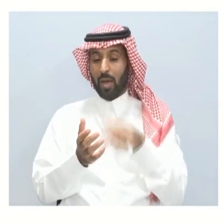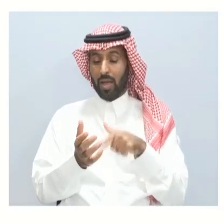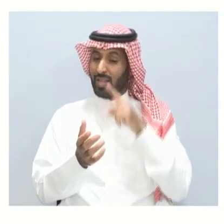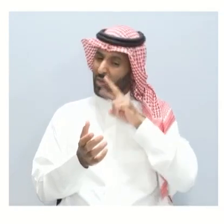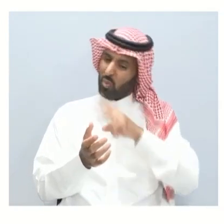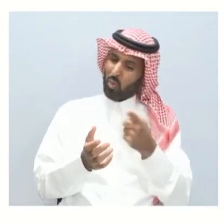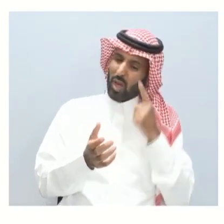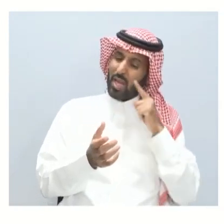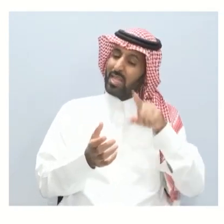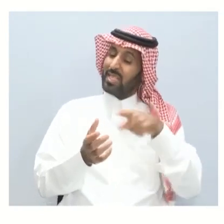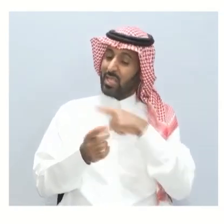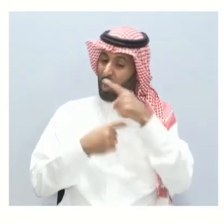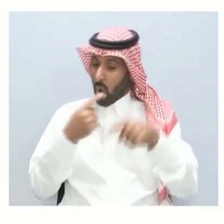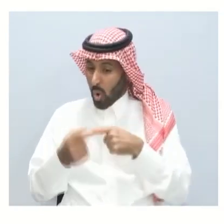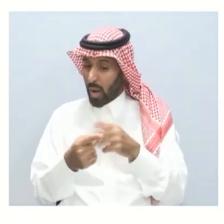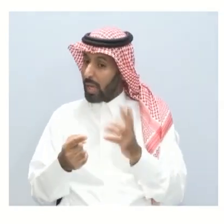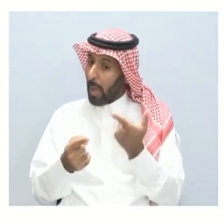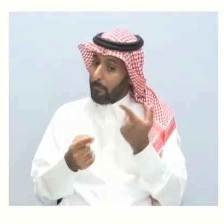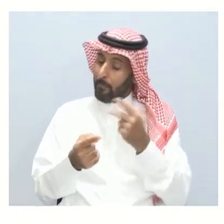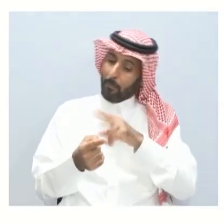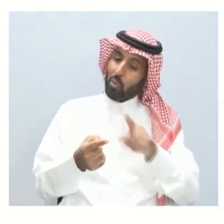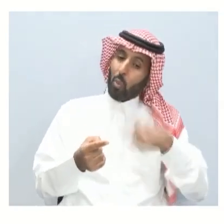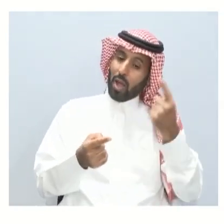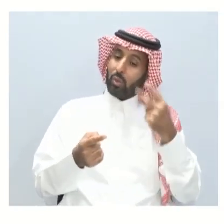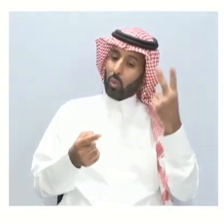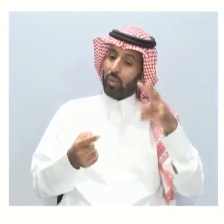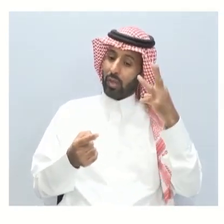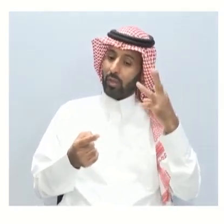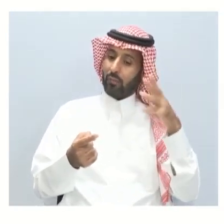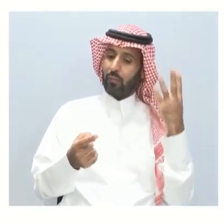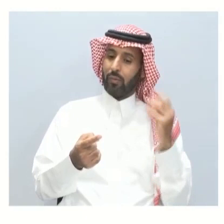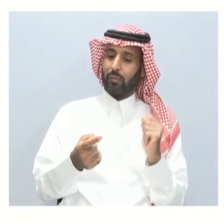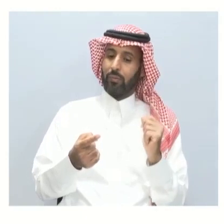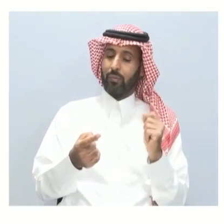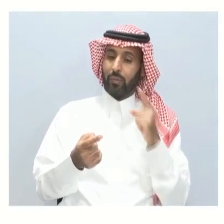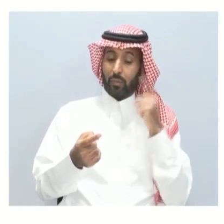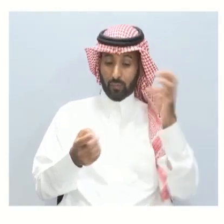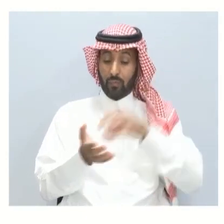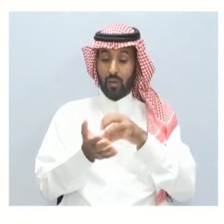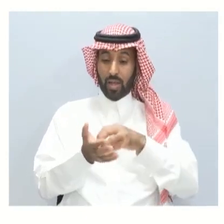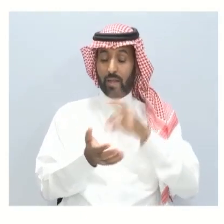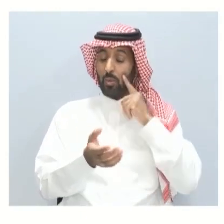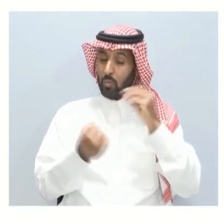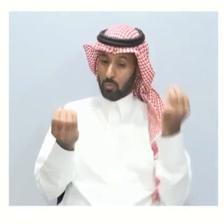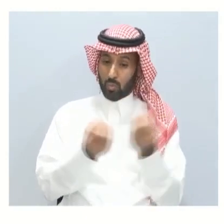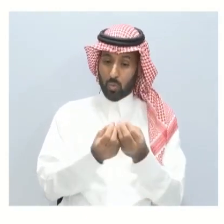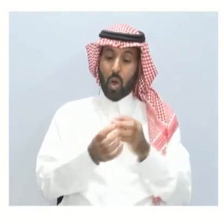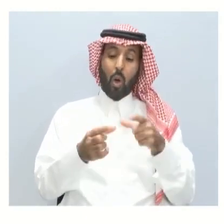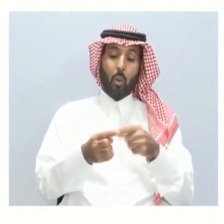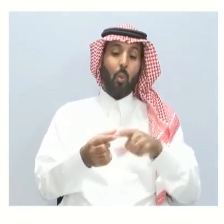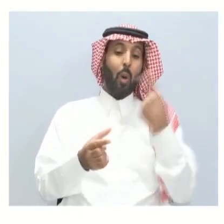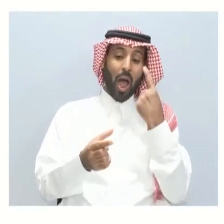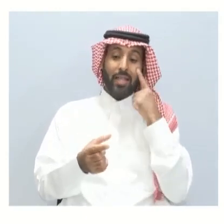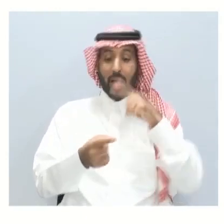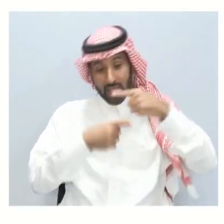تغير الرقم الدوره 1 2 3 4 طبعا موجودين في مجموعه واحده ولكن في